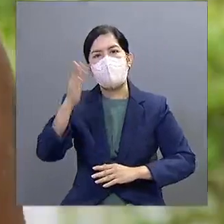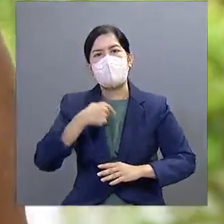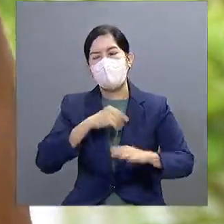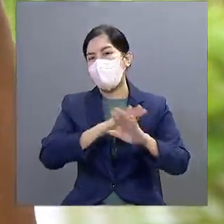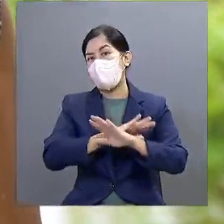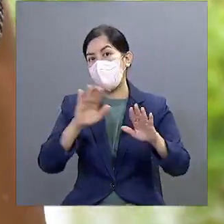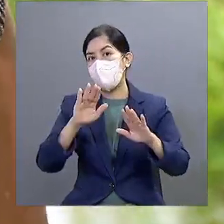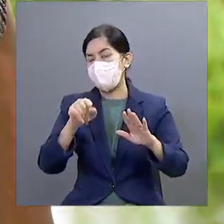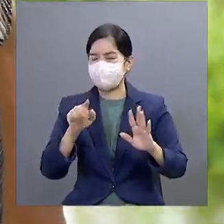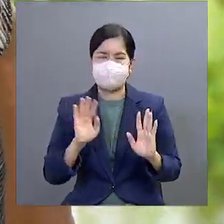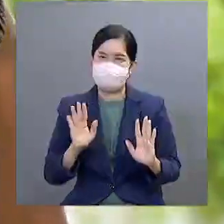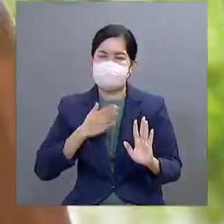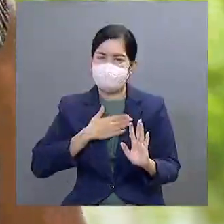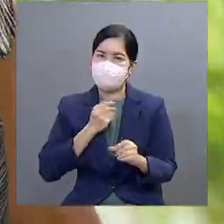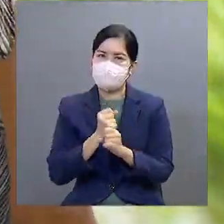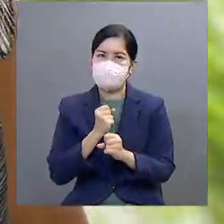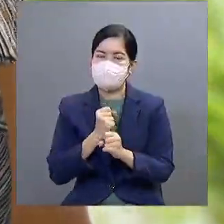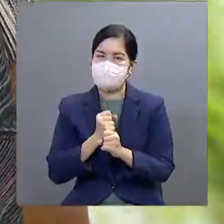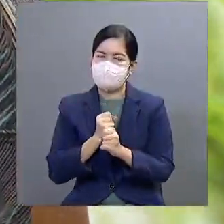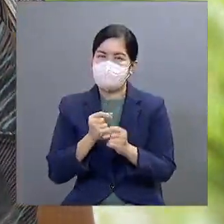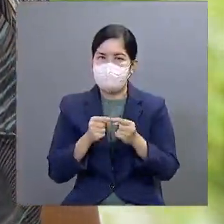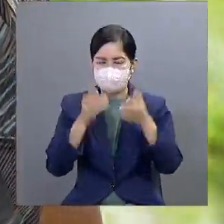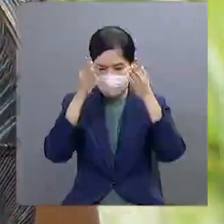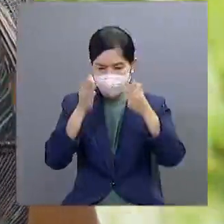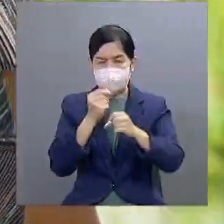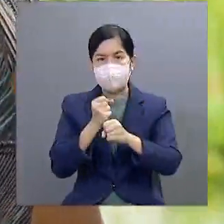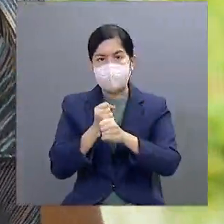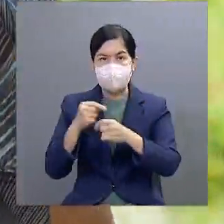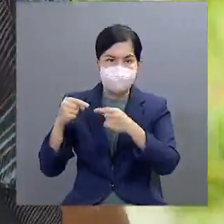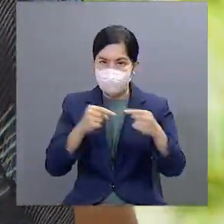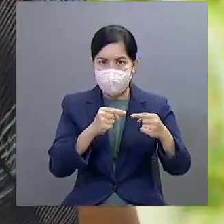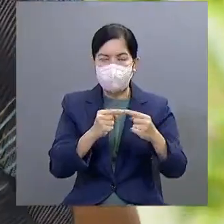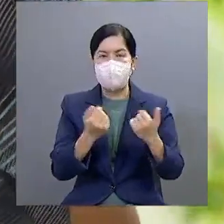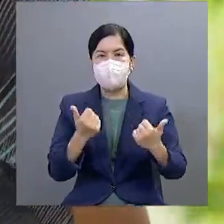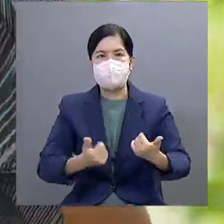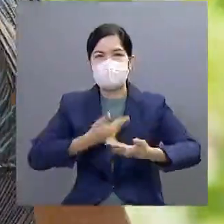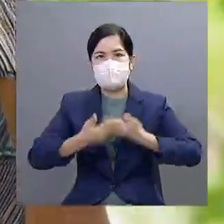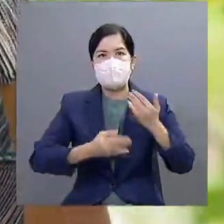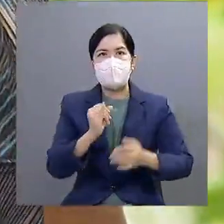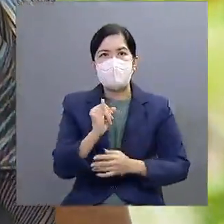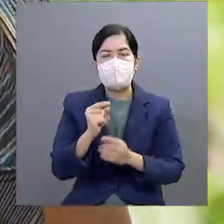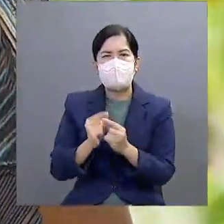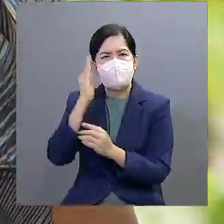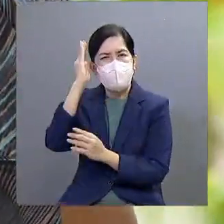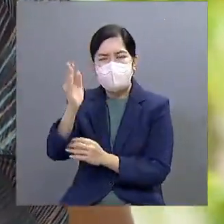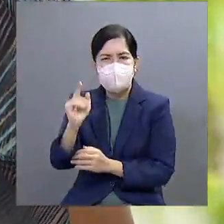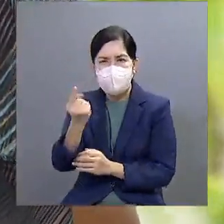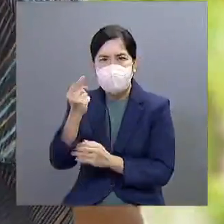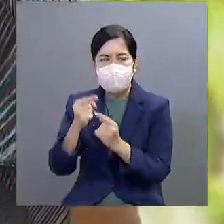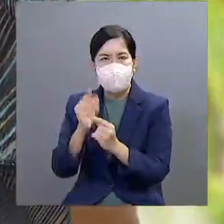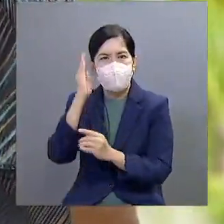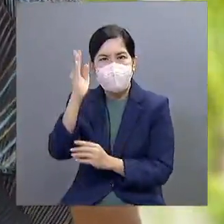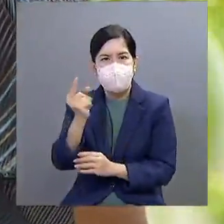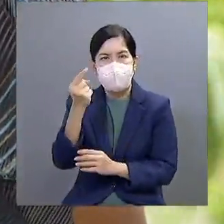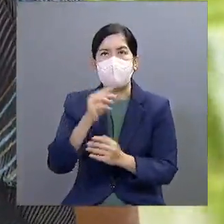ไม่ได้ทำอย่างนั้นนะวันนี้ไม่ดีพรุ่งนี้เอาใหม่พรุ่งนี้ไม่ดีบะลืนนี้เอาใหม่ตัวนี้ขายไม่ดีป้าเปลี่ยนไหมนะพี่ป้